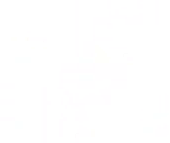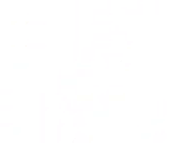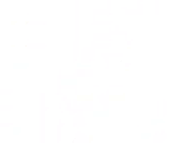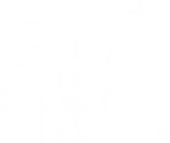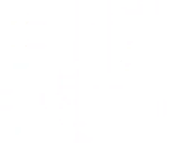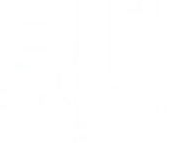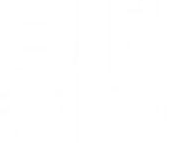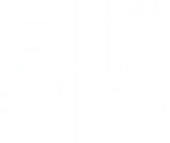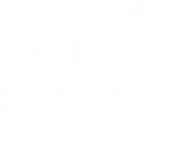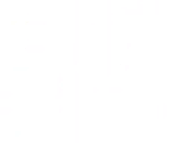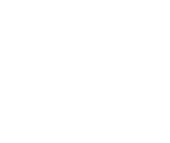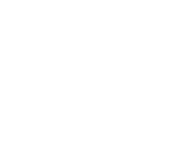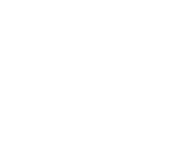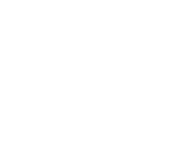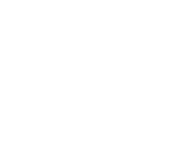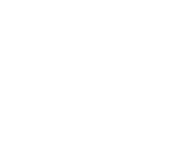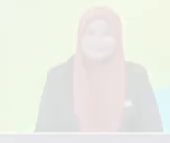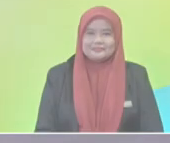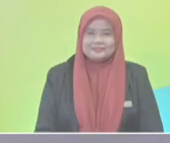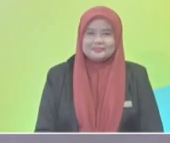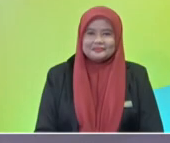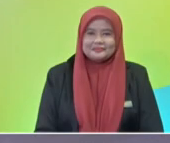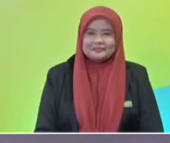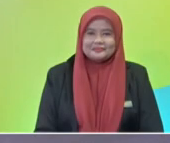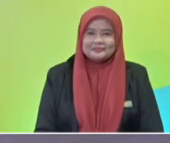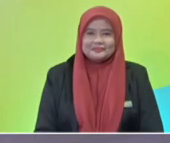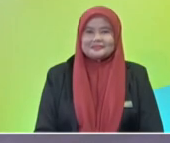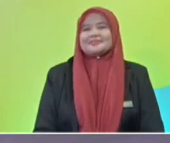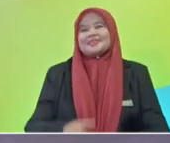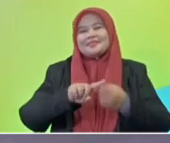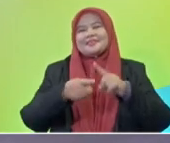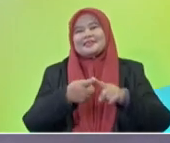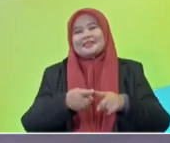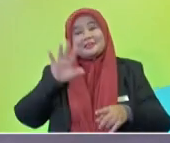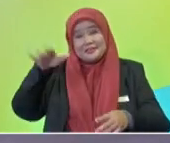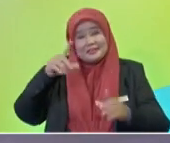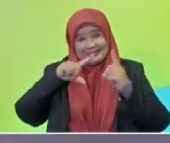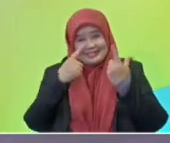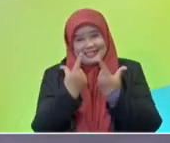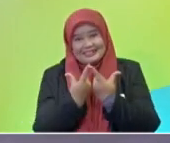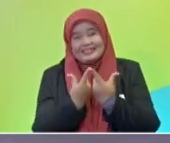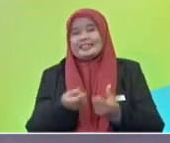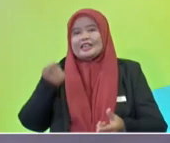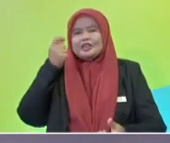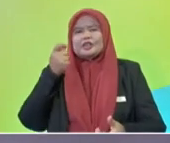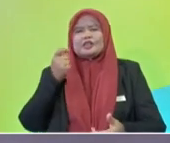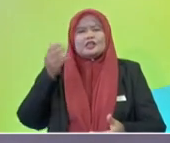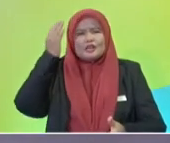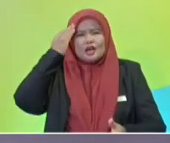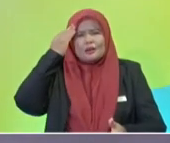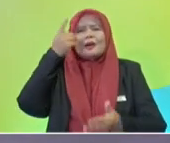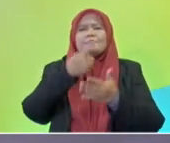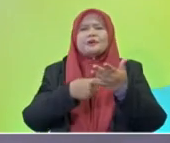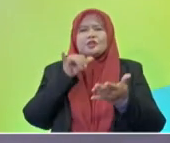Didik TV KPM kawan-kawan Jom masuk ke kelas tadi kita dah tahu dah